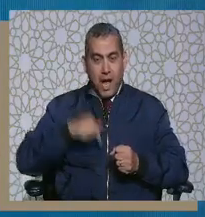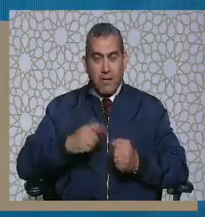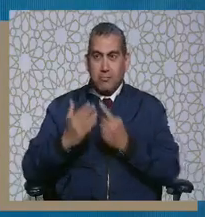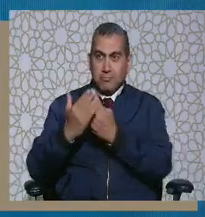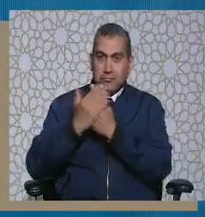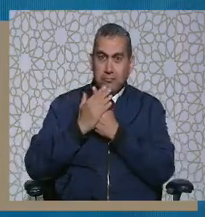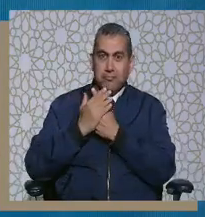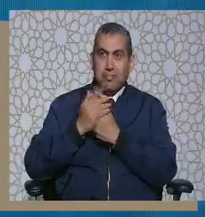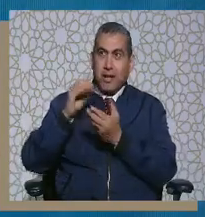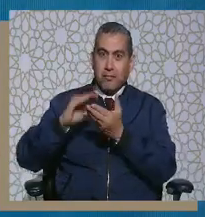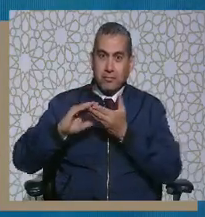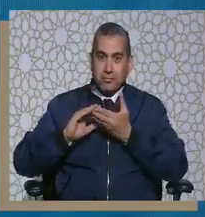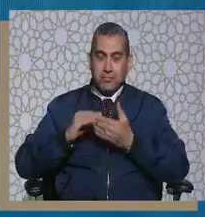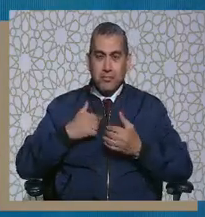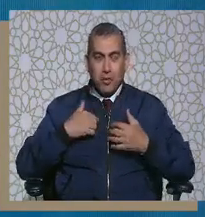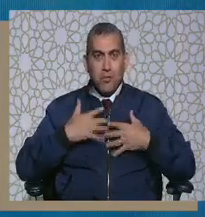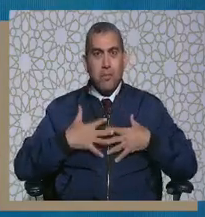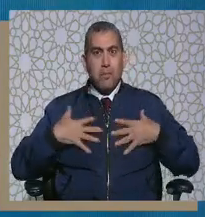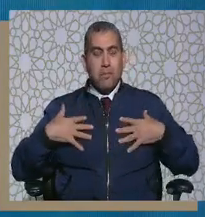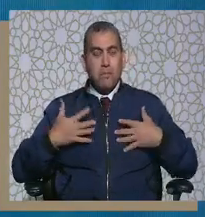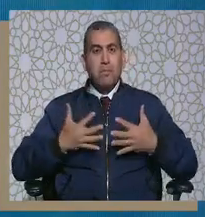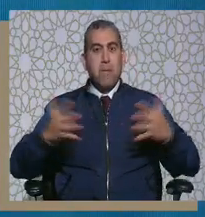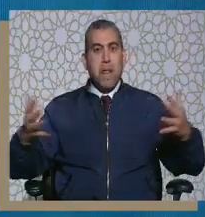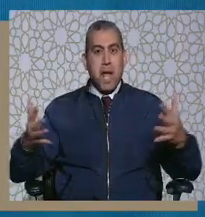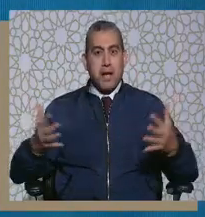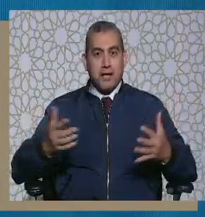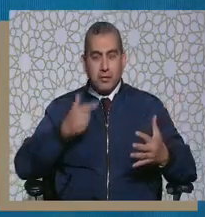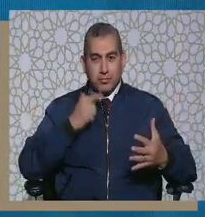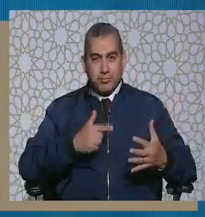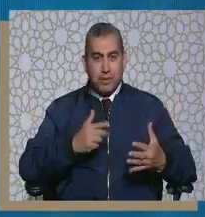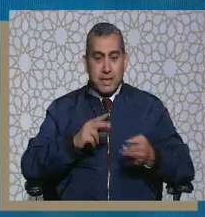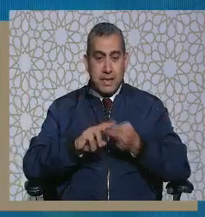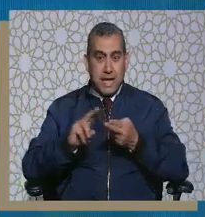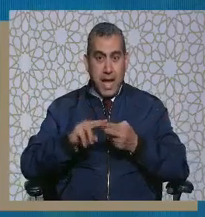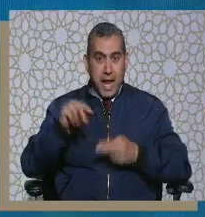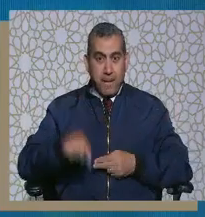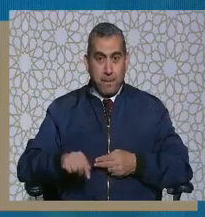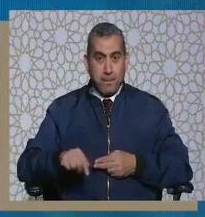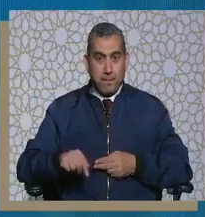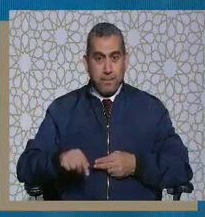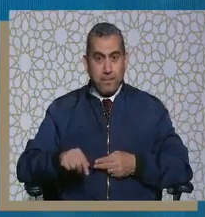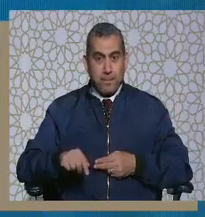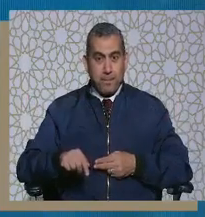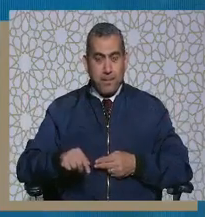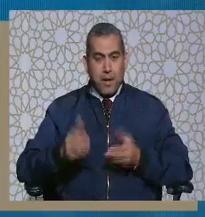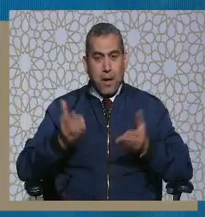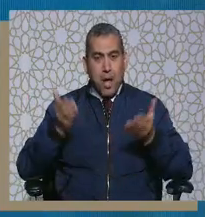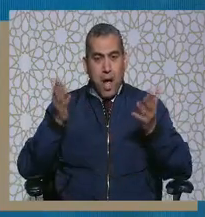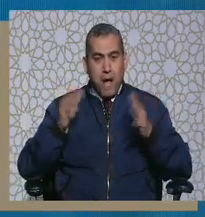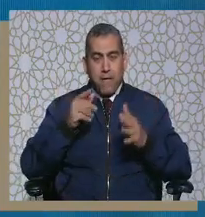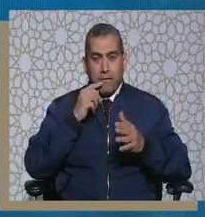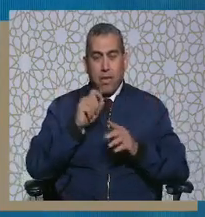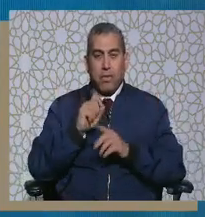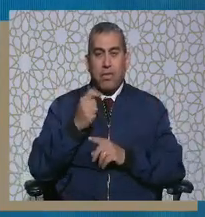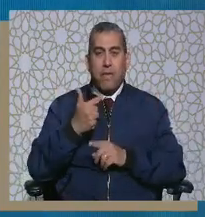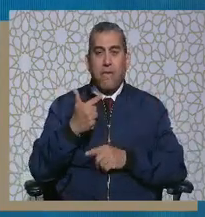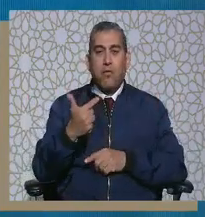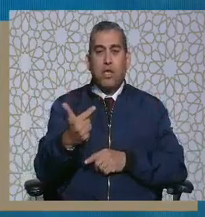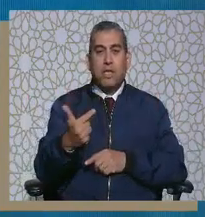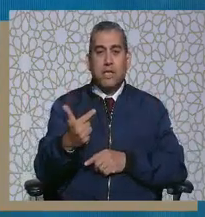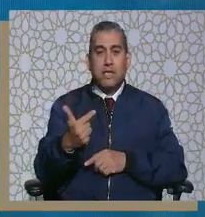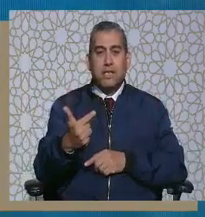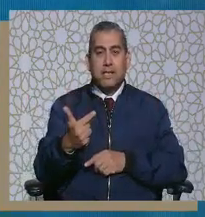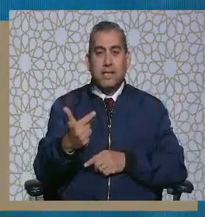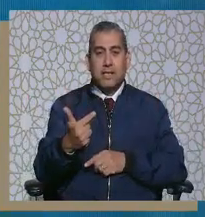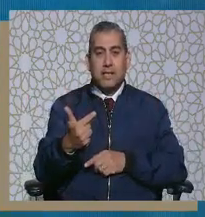وحاسس ان هو مليان السلام ده هو سلام التف ويض